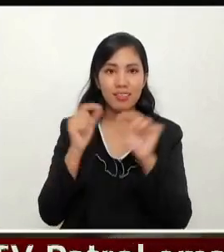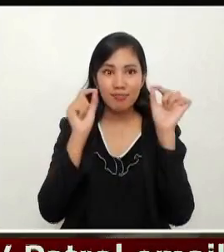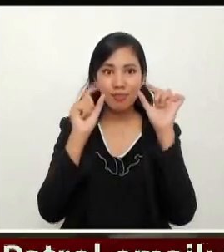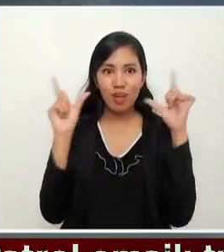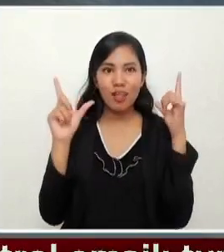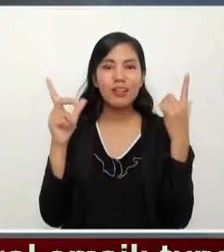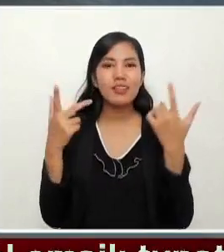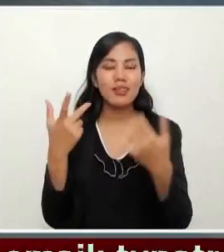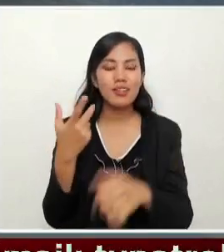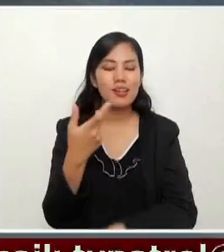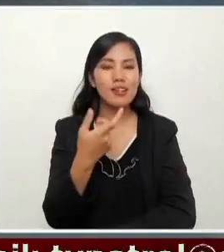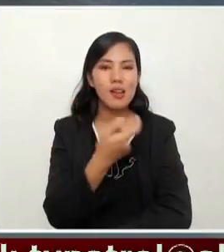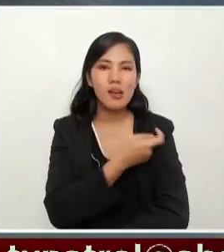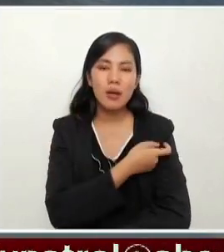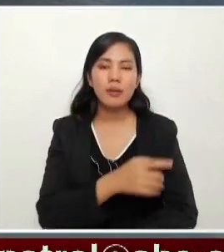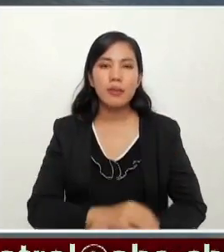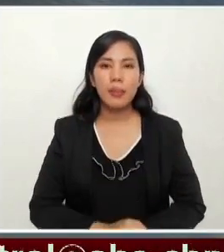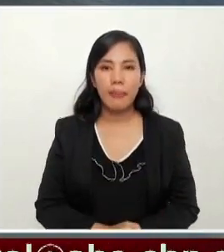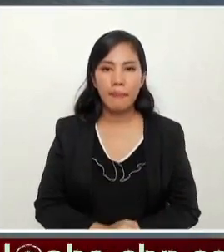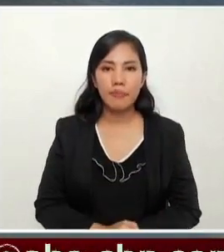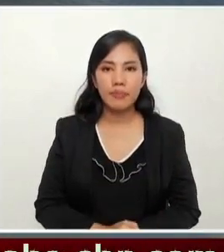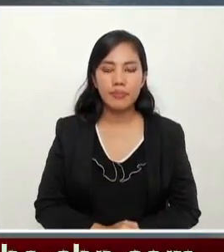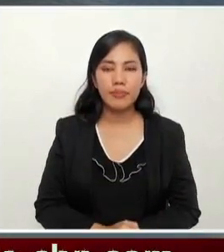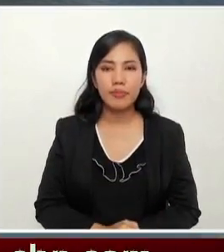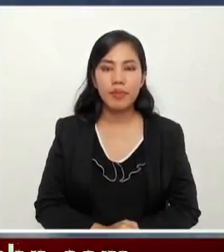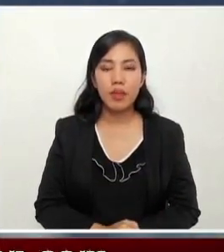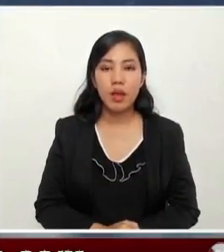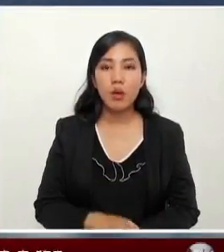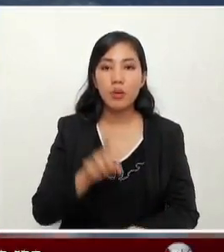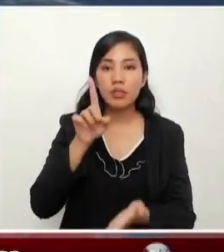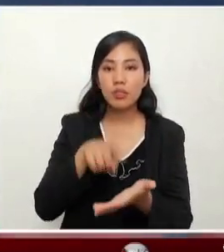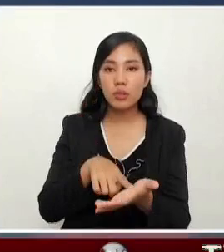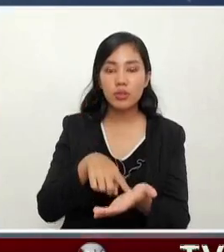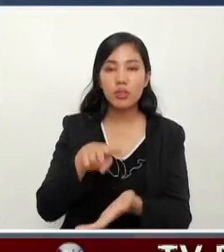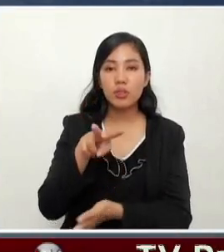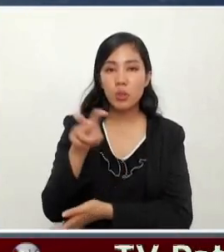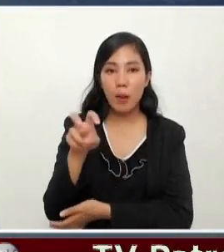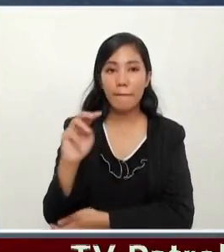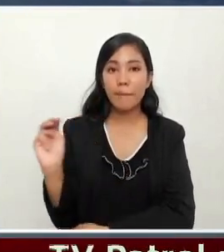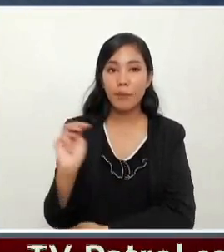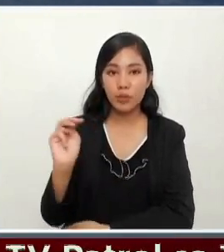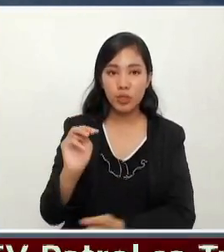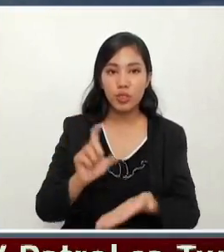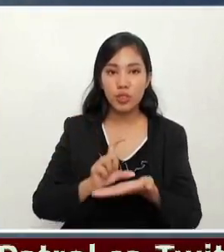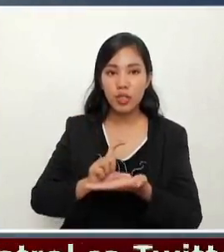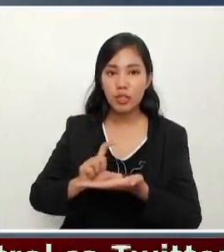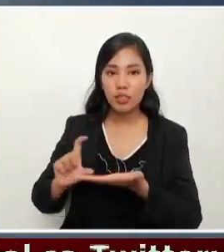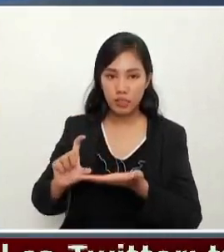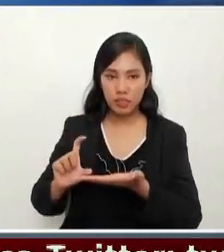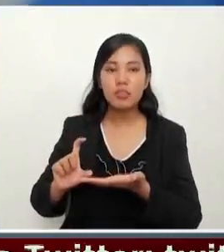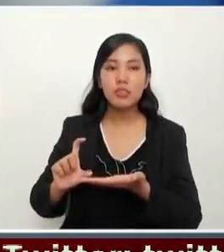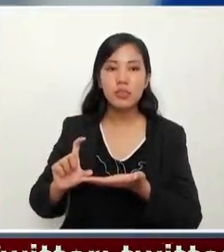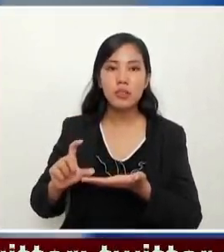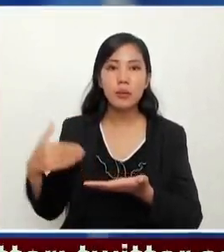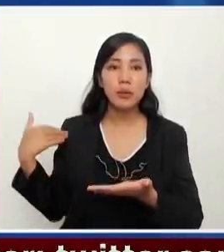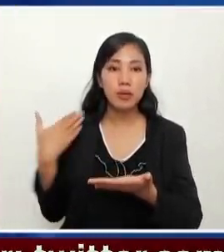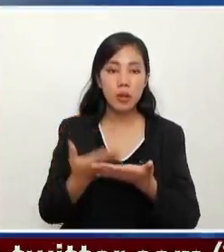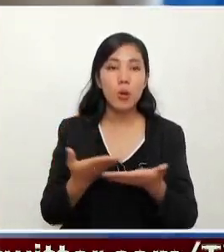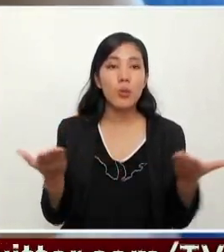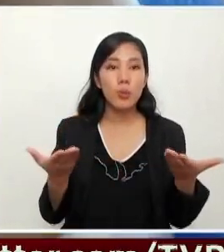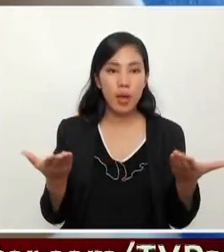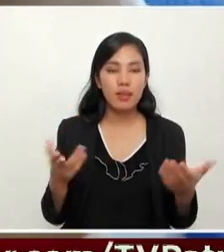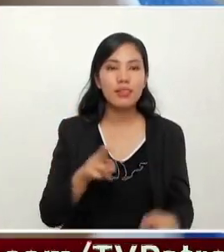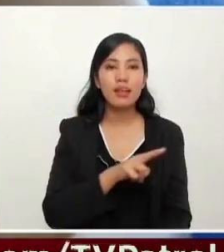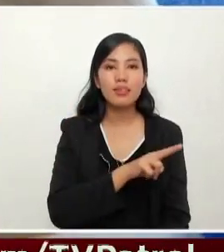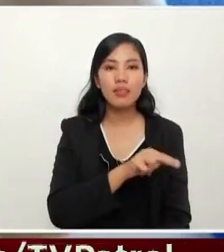mataas ang BP ko. 1,200 Moderna COVID vaccine doses ang natanggap ng Navotas mula sa national government, pero kalahati